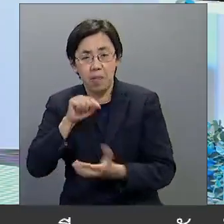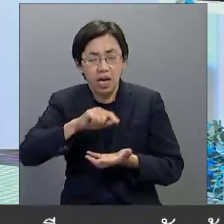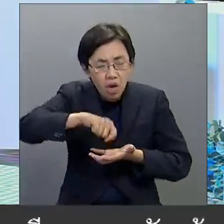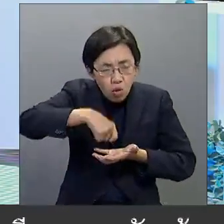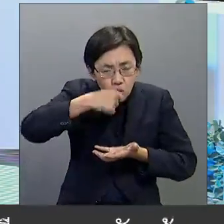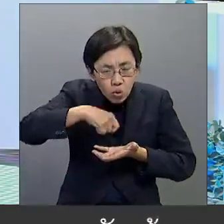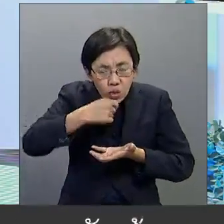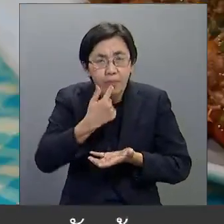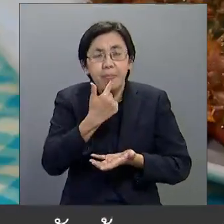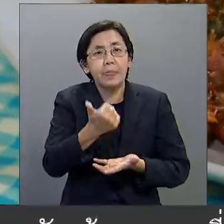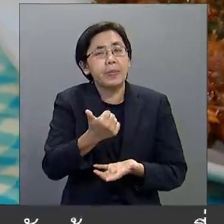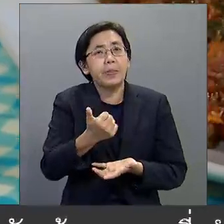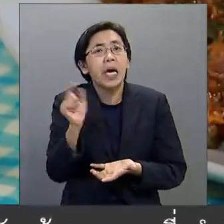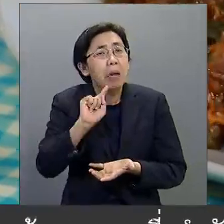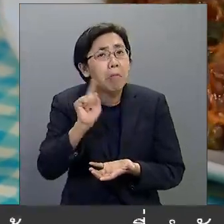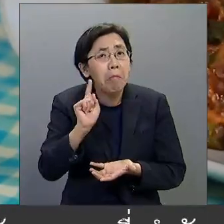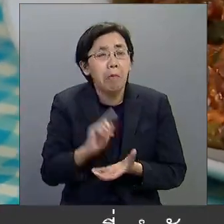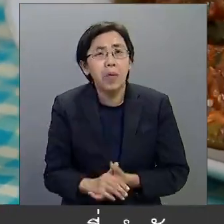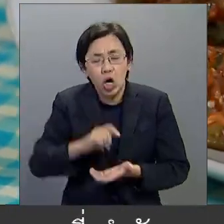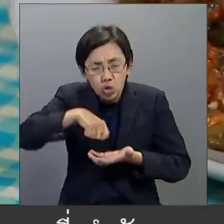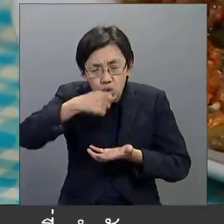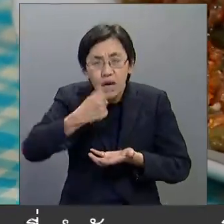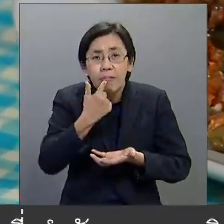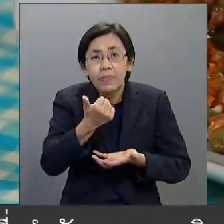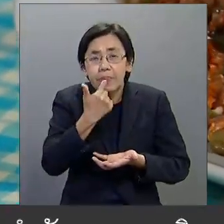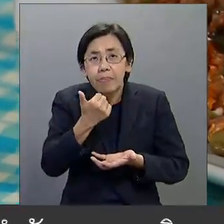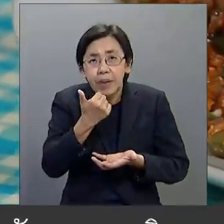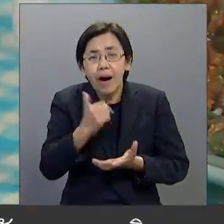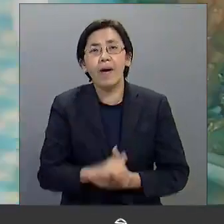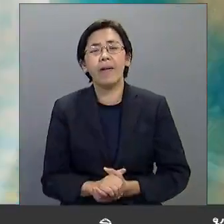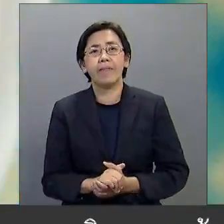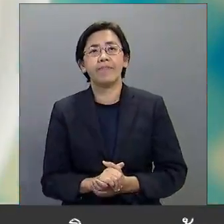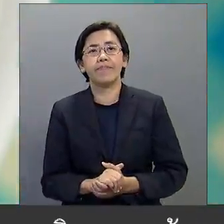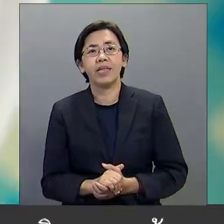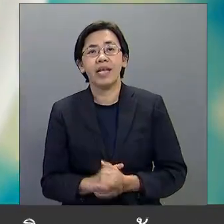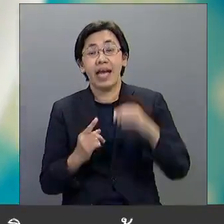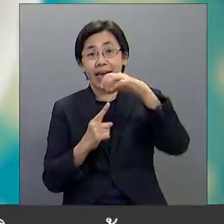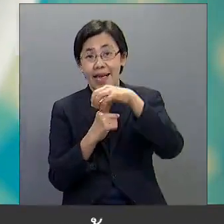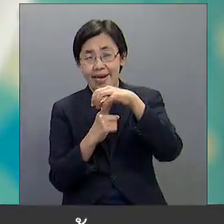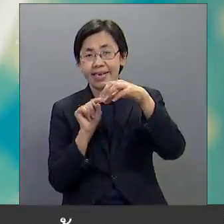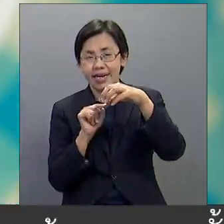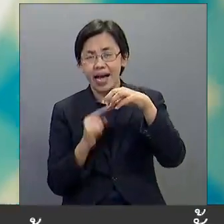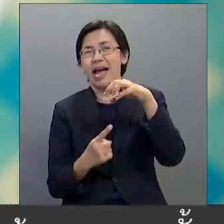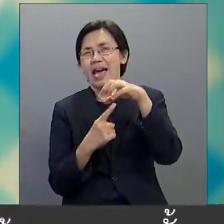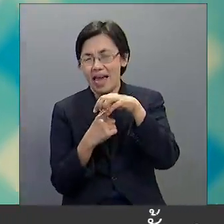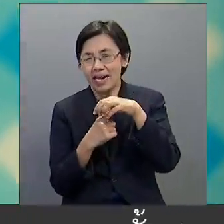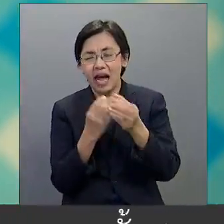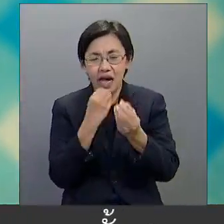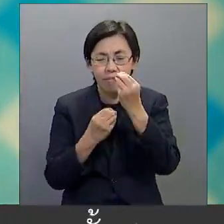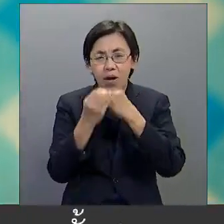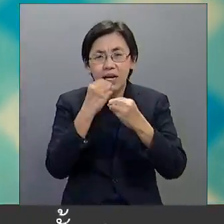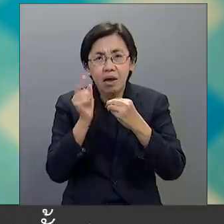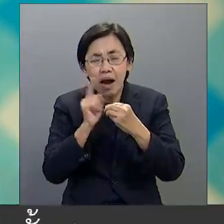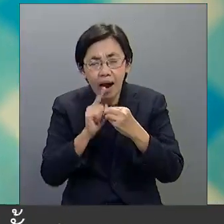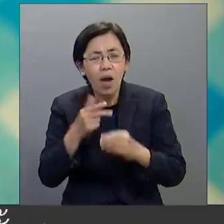ยำเนี่ยนะถามว่ามีอะไรบ้างหลักๆเลยส่วนใหญ่เราจะใส่เห็ดนะครับซึ่งในเห็ดเนี่ยมีใยอาหารสูงมากนะครับก็ชะลอการ